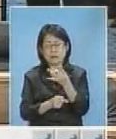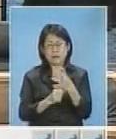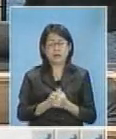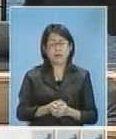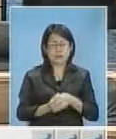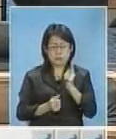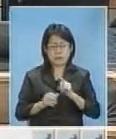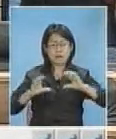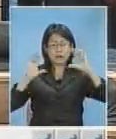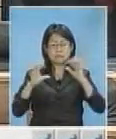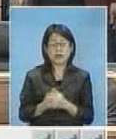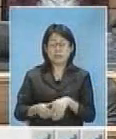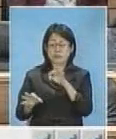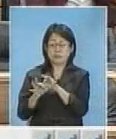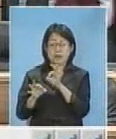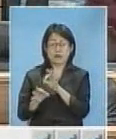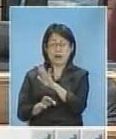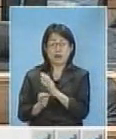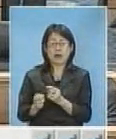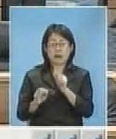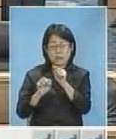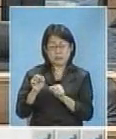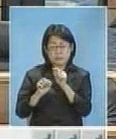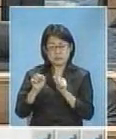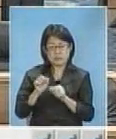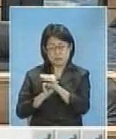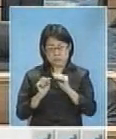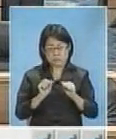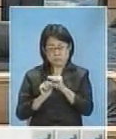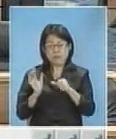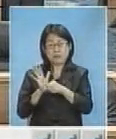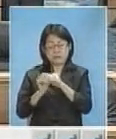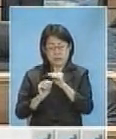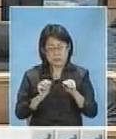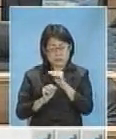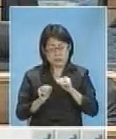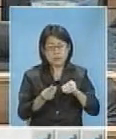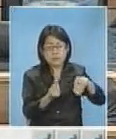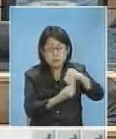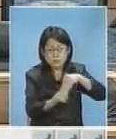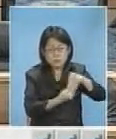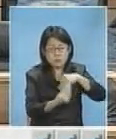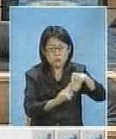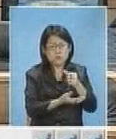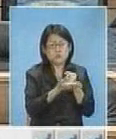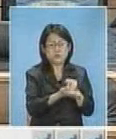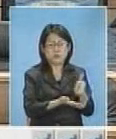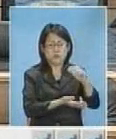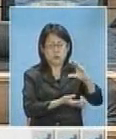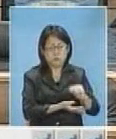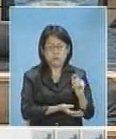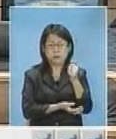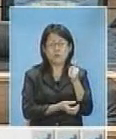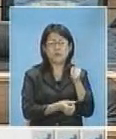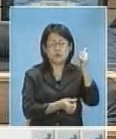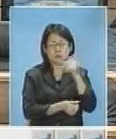เก็บจากธนาคารของรัฐเนี่ยไปช่วยเร่งจ่ายภาระหนี้ของกองทุนฟื้นฟูให้หนี้มันหมดไปเร็วเนี่ย